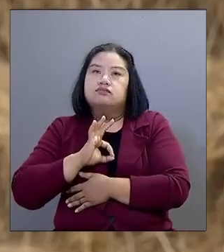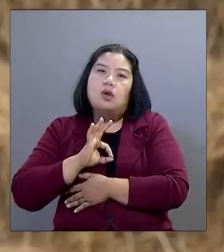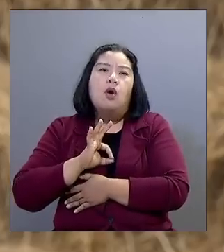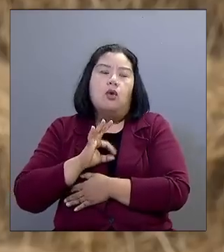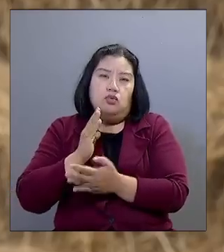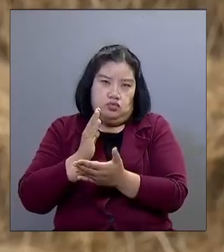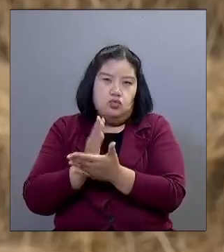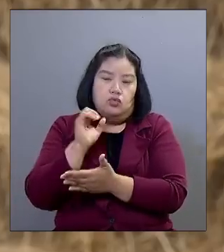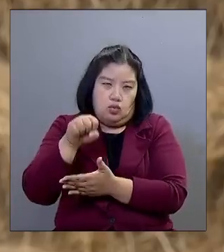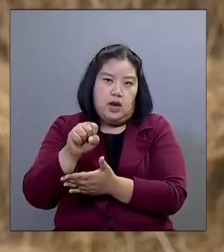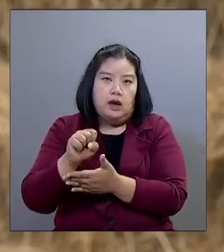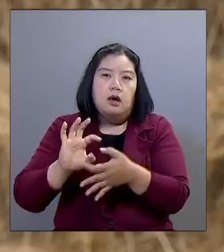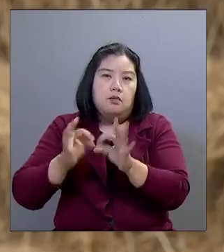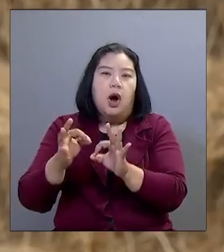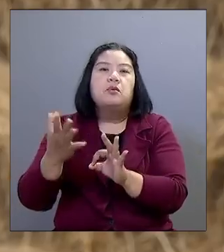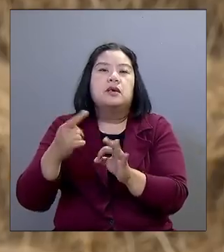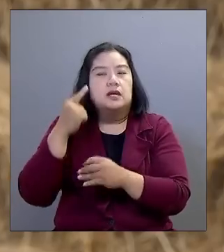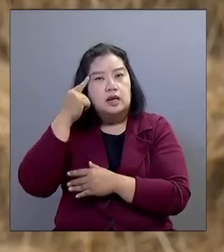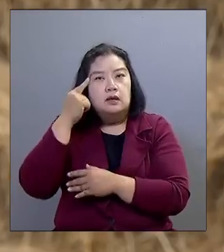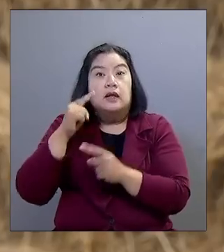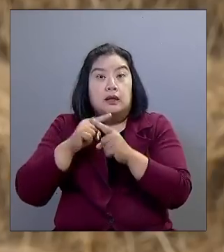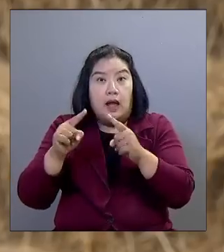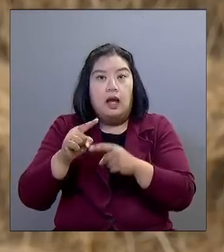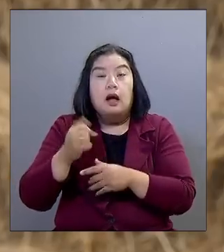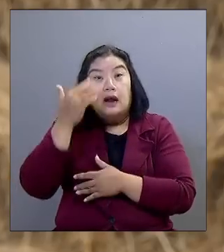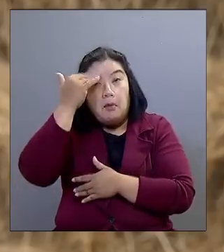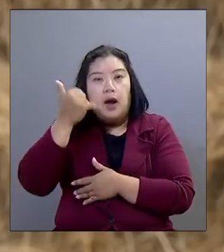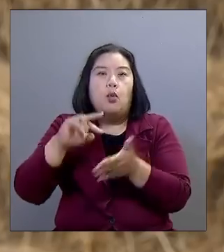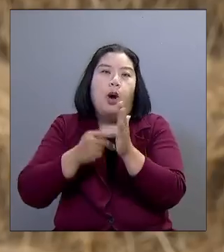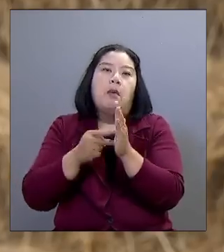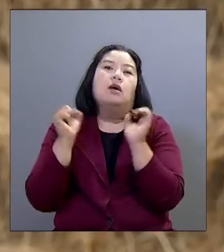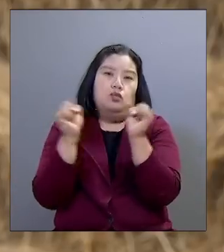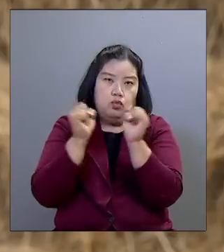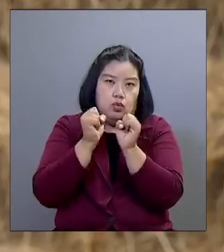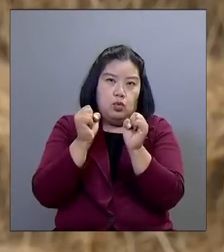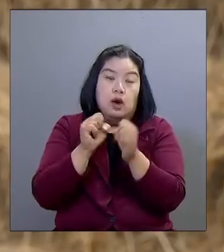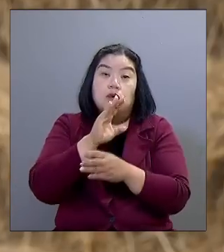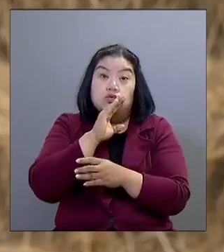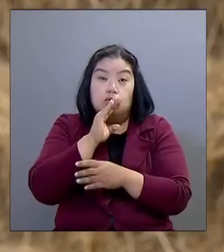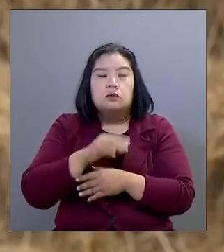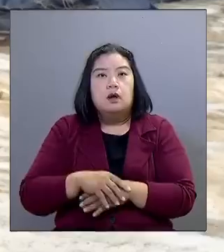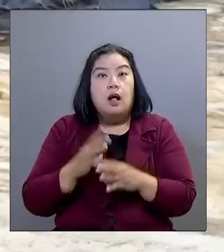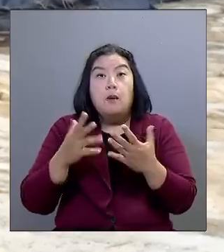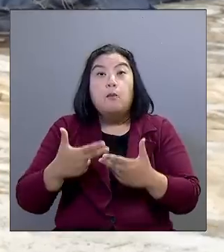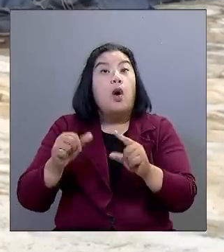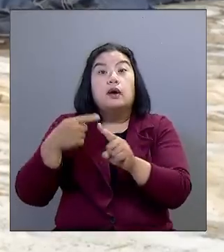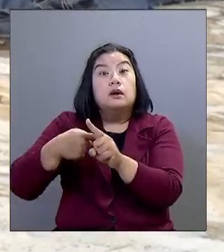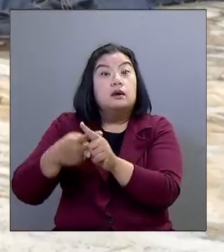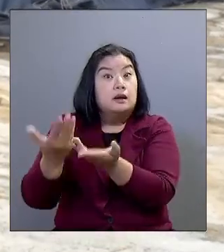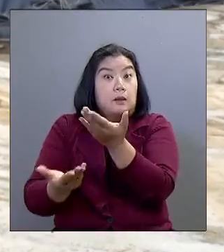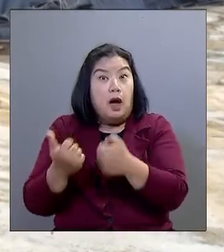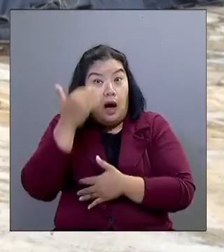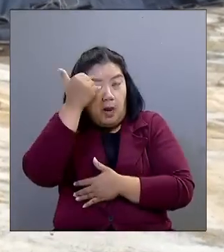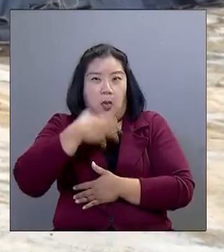ที่ระบุในบิลบอร์ดเฉยๆซึ่งนุ้งมองว่าเขาหยุดเพราะความกลัวเพราะฉะนั้นพอหลังจากช่วงเวลานั้นเขาก็เผาอยู่ดีแต่ว่าพอ